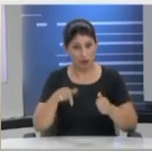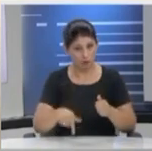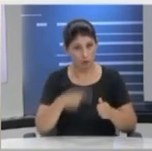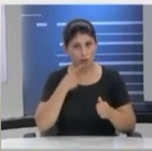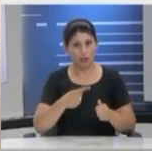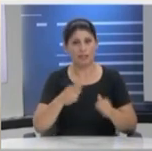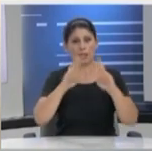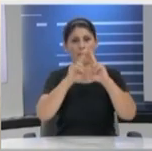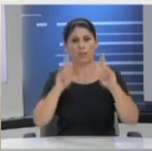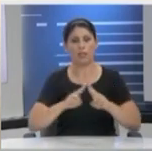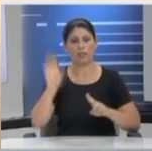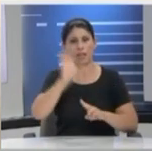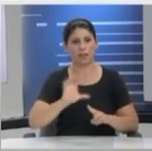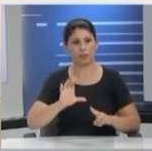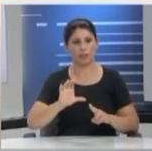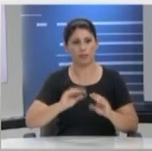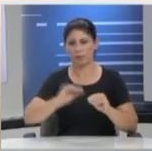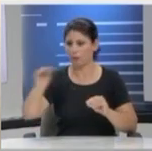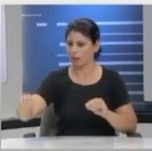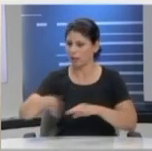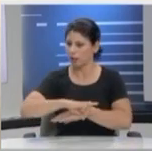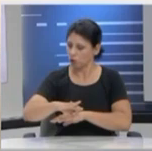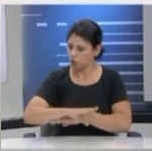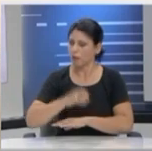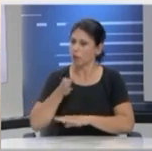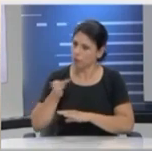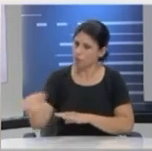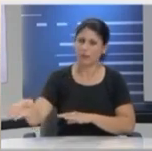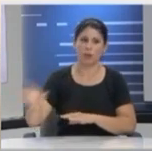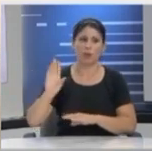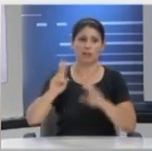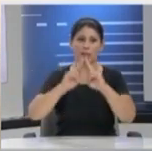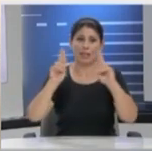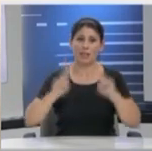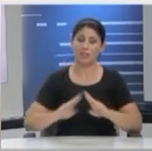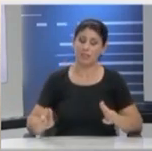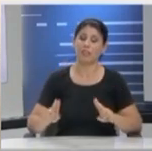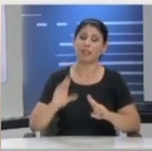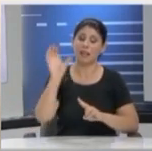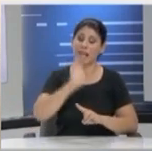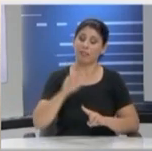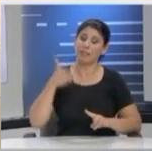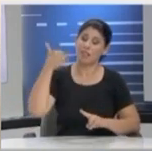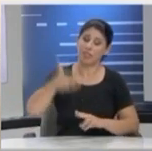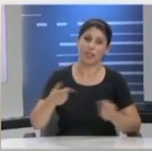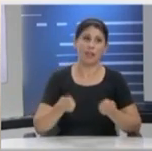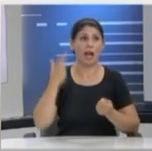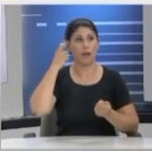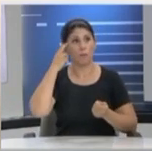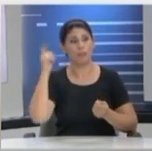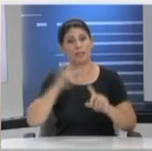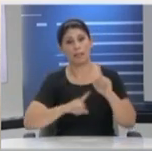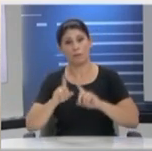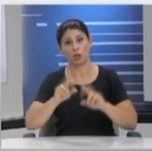κάτι τέτοιο, λες, η ΔΕΘ θα πάει εκεί και έχω σχέδιο για να πάει εκεί. Όχι, η ΔΕΘ θα γίνει. Γιατί αν νομίζουν κάποιοι